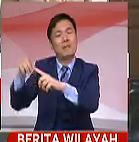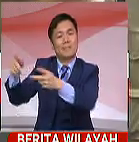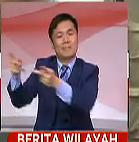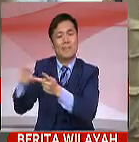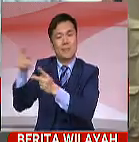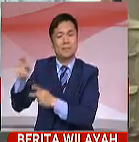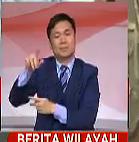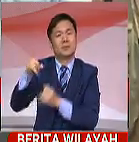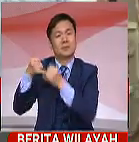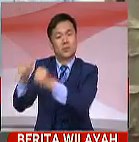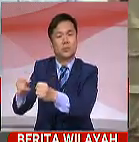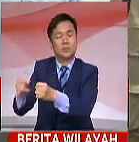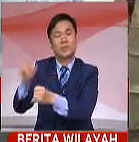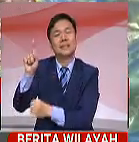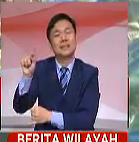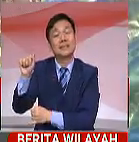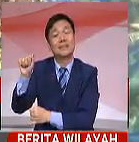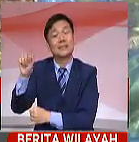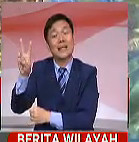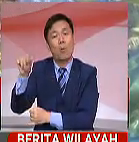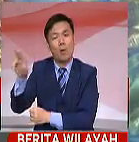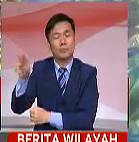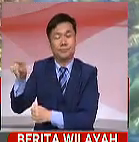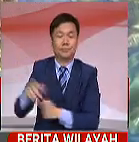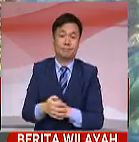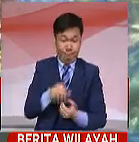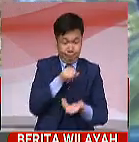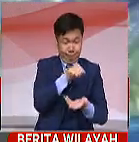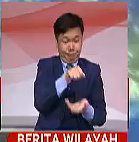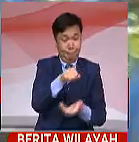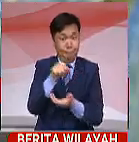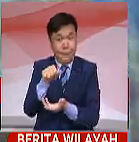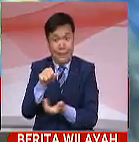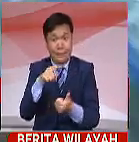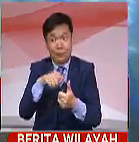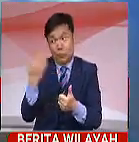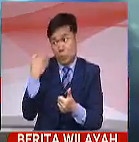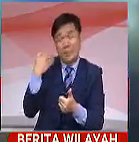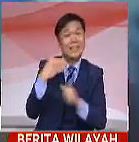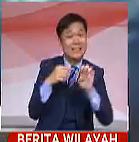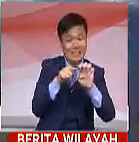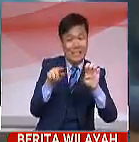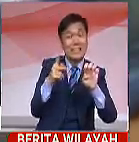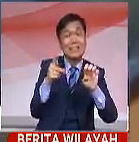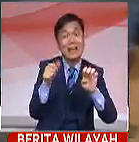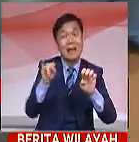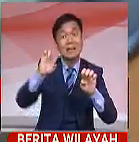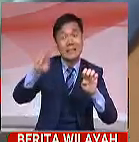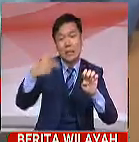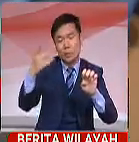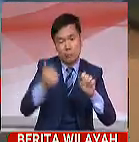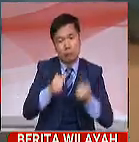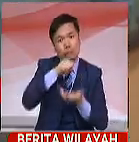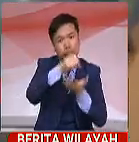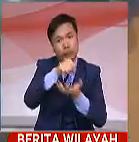Taman Ria Tanjung Batu Darat Tawau. Bantuan berkenaan merupakan tambahan bantuan ikasih yang sebelum ini telah diagihkan